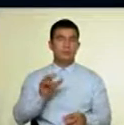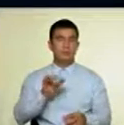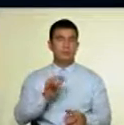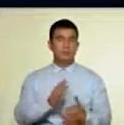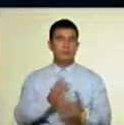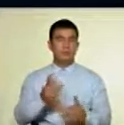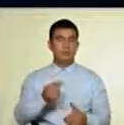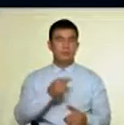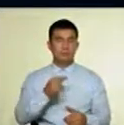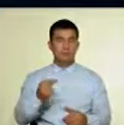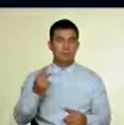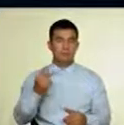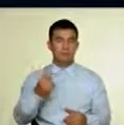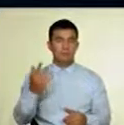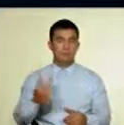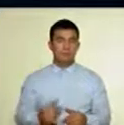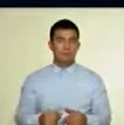Minus 25